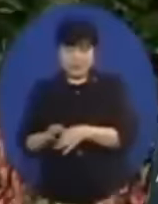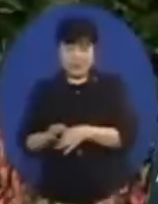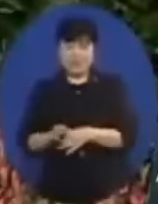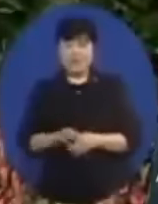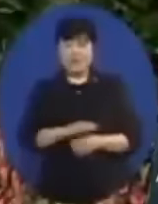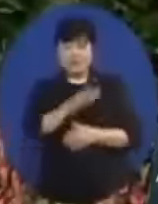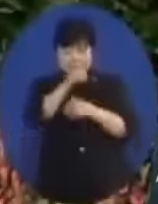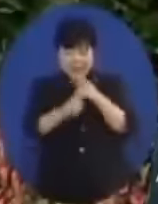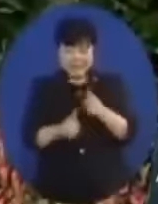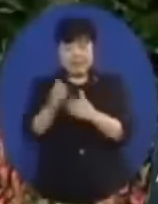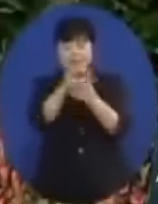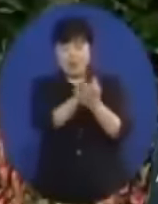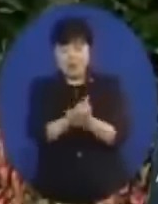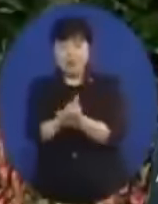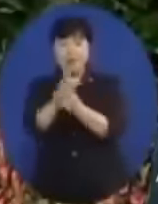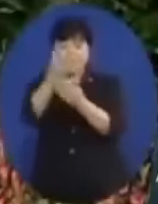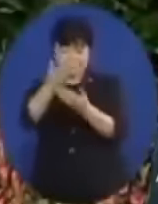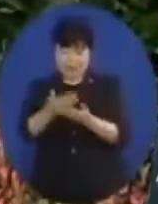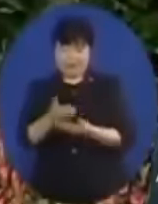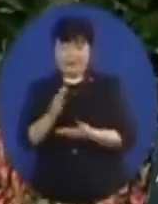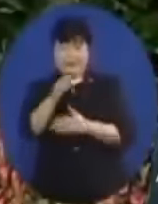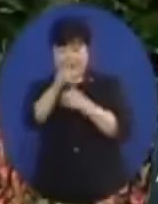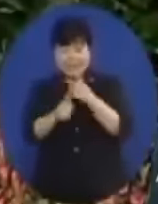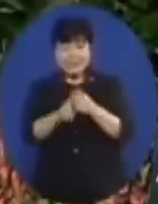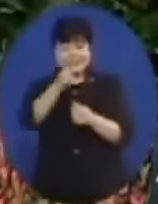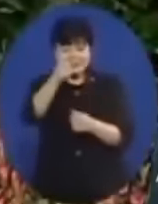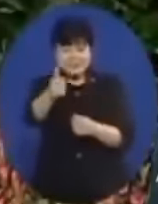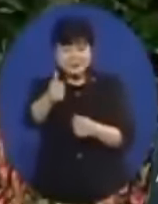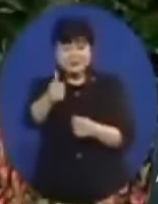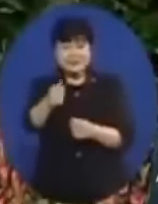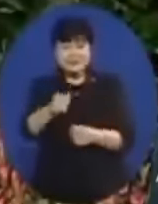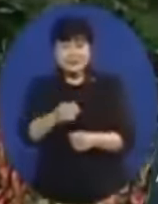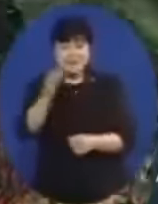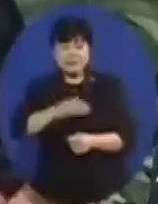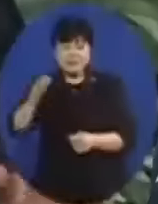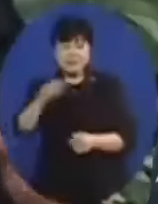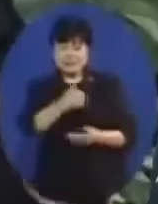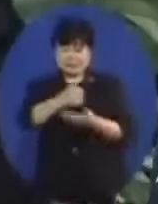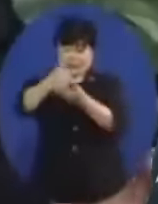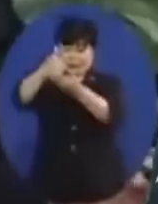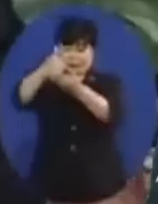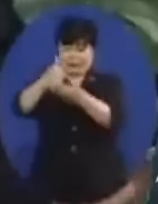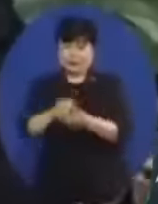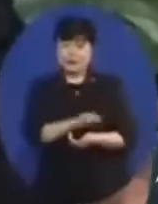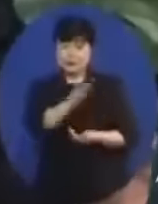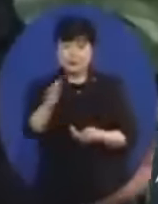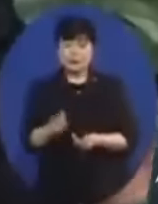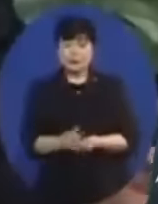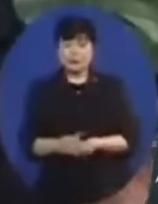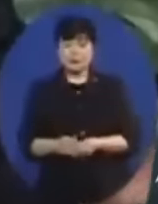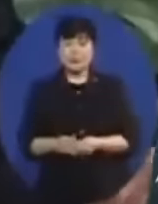우리는 하나님과 화목했습니다. 하나님은 정의로운 하나님으로 우리를 천번이고 만번이고